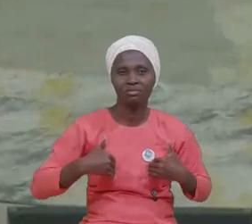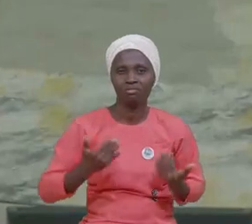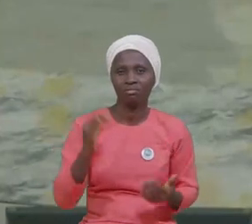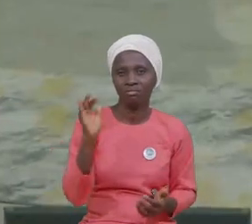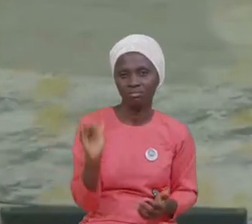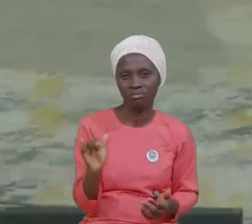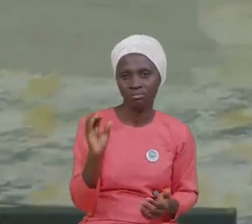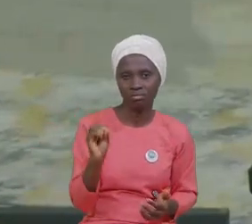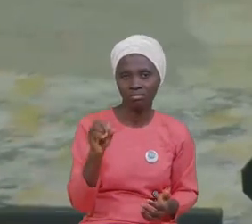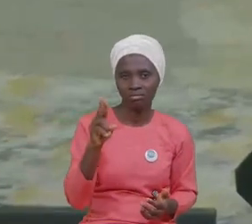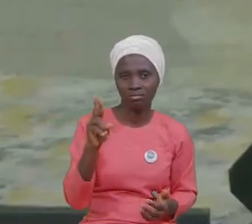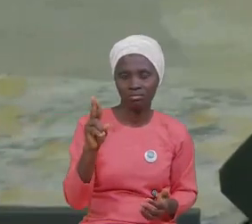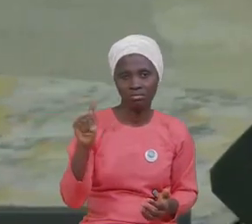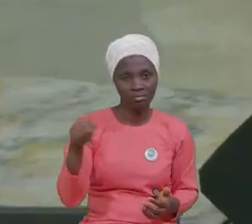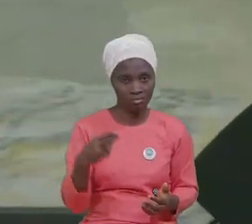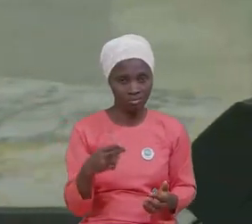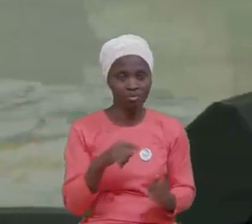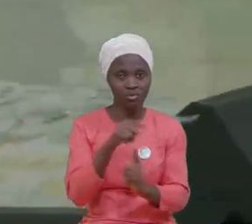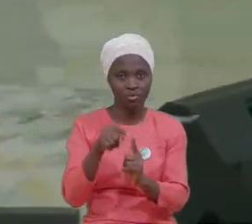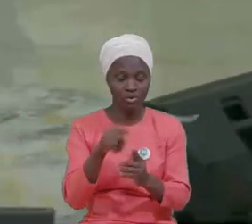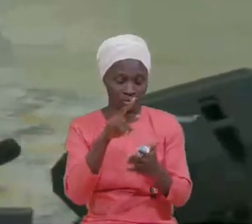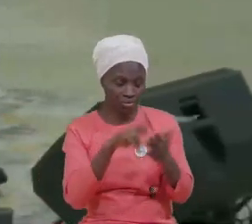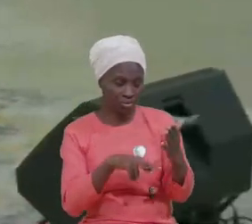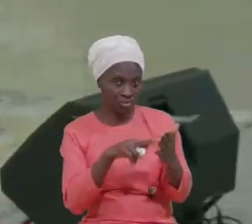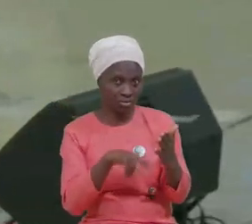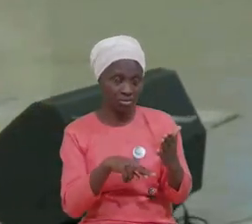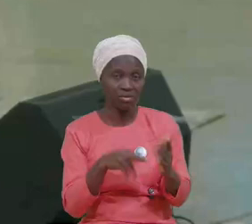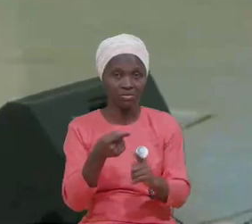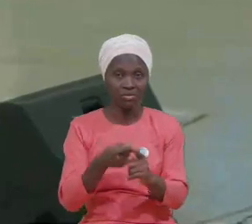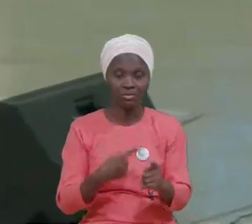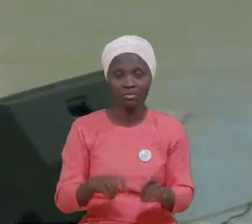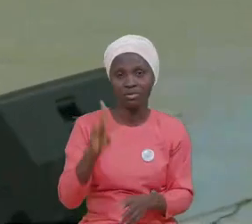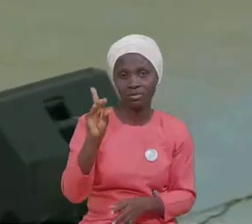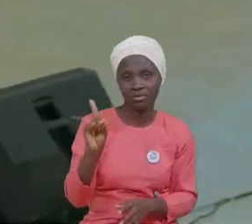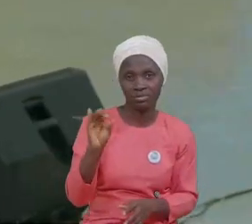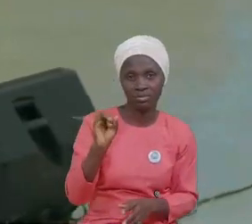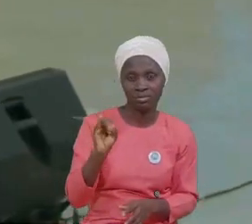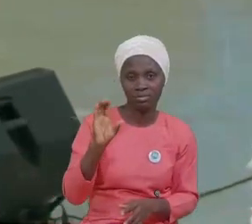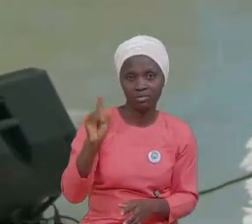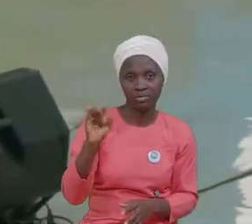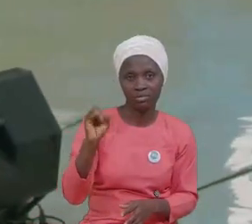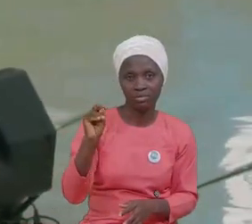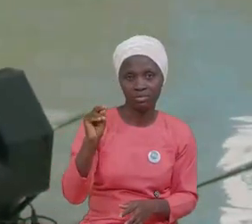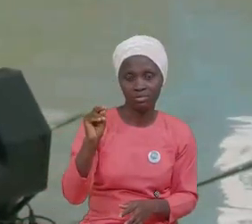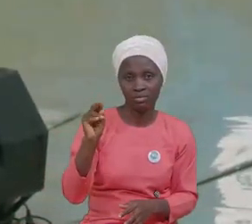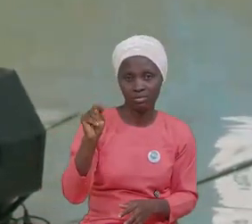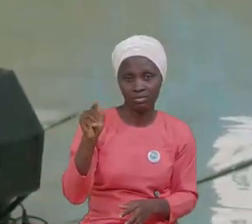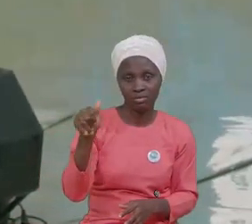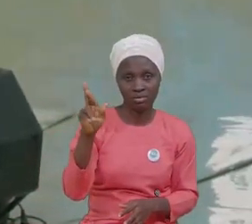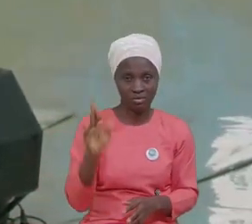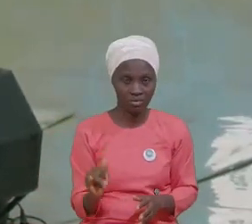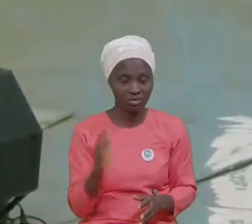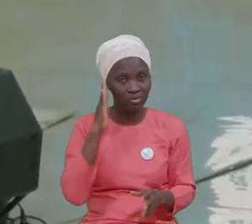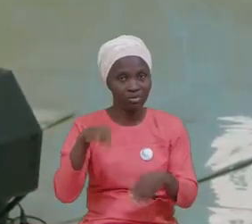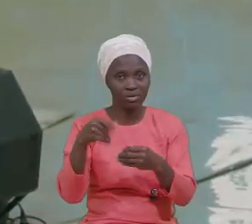Quand vous allez dans le dictionnaire, le dictionnaire vous donne une idée des années, vous êtes jeune,